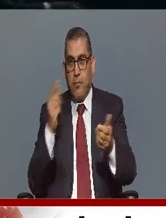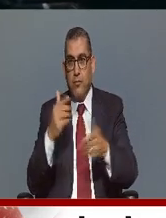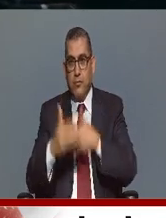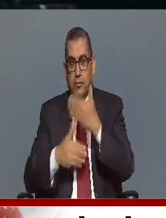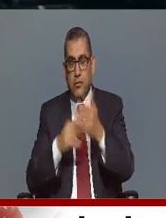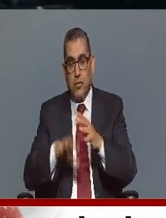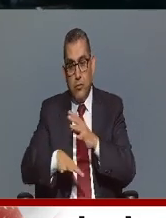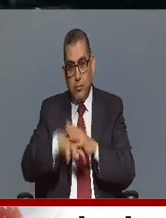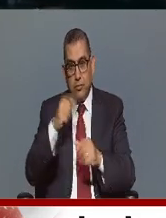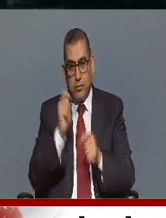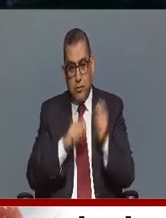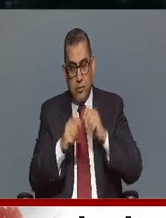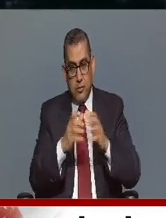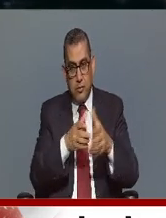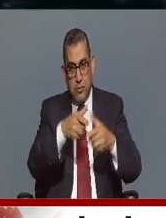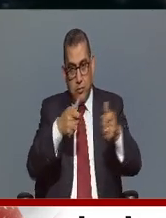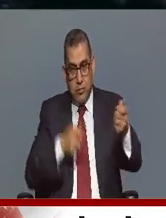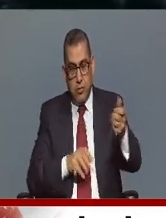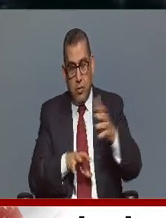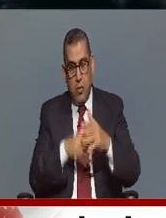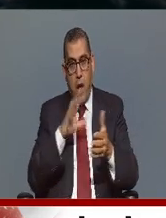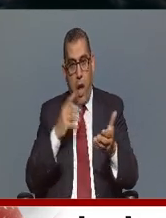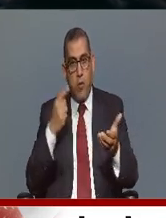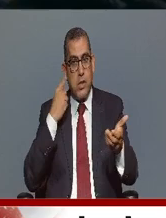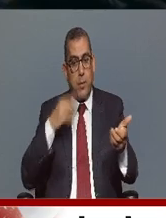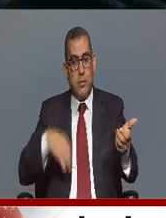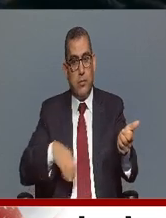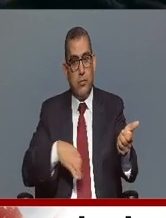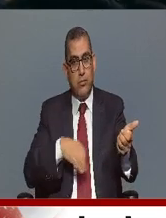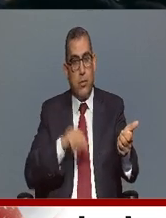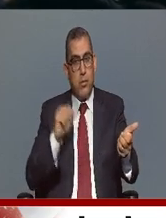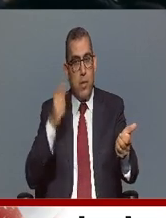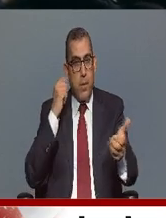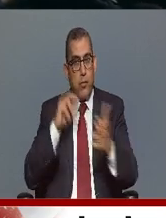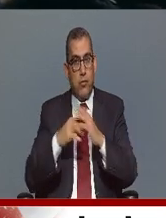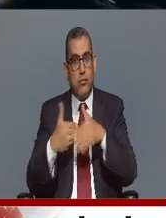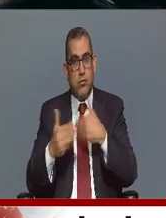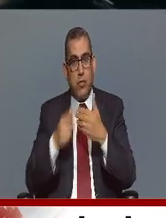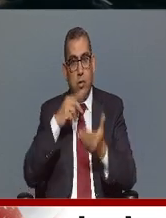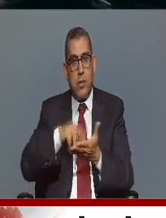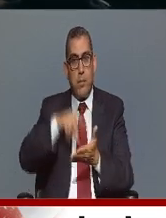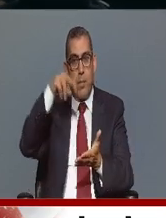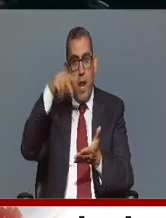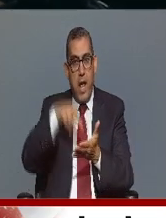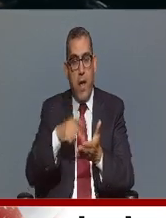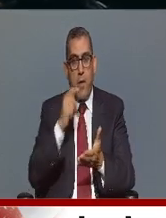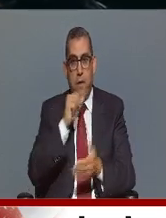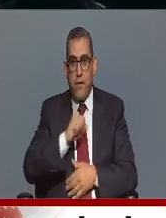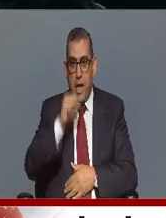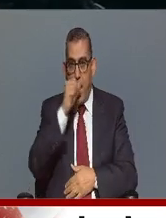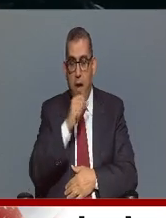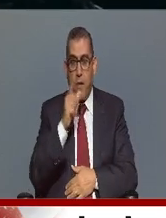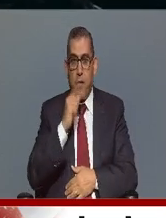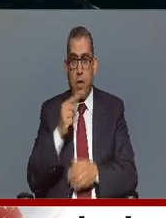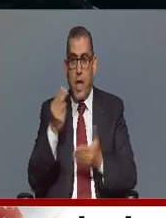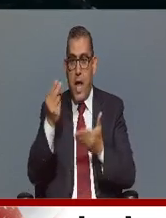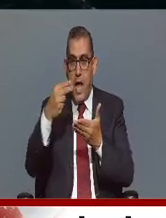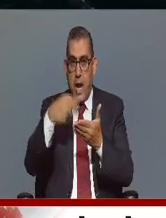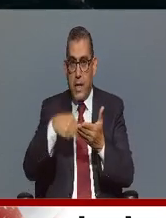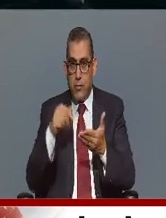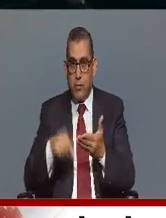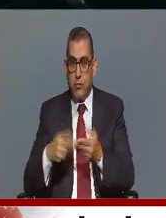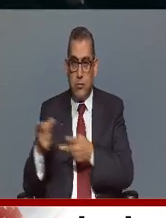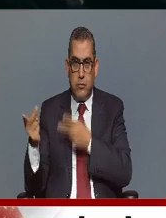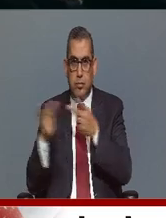العود والعزف عليه. مبنى معارض فنية وصالات باليه، ومبنى معارض فنية واستوديوهات رسم